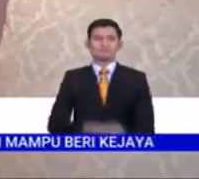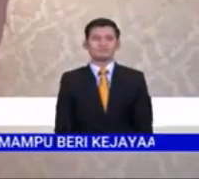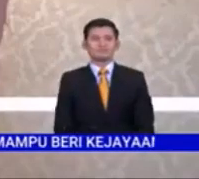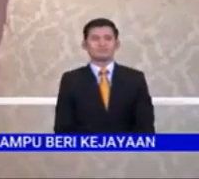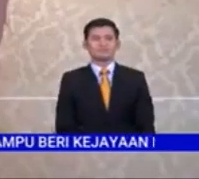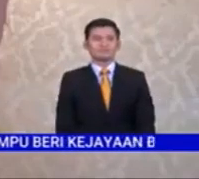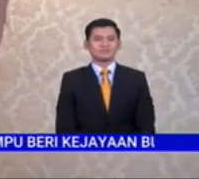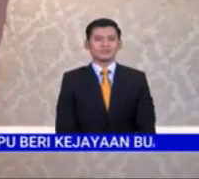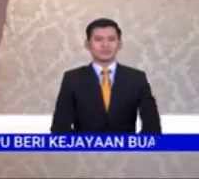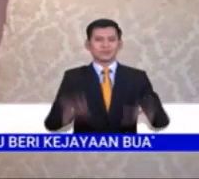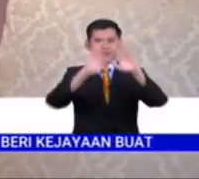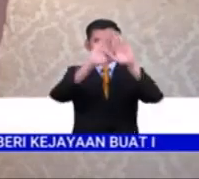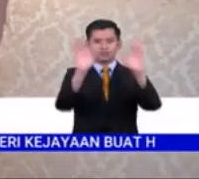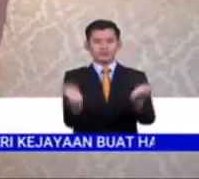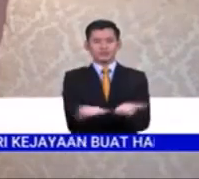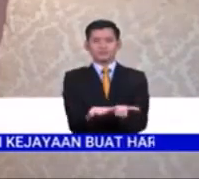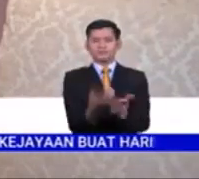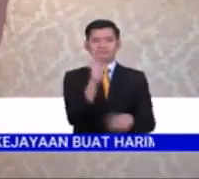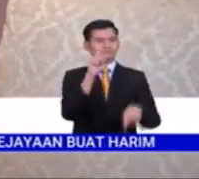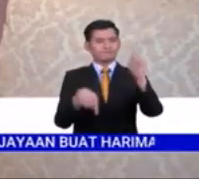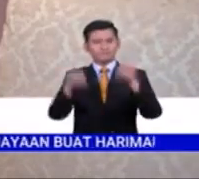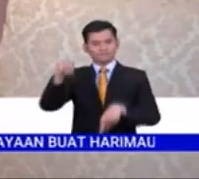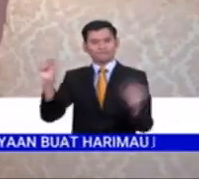Walaupun dunia bergelut dengan